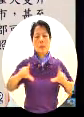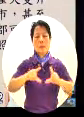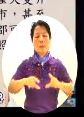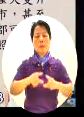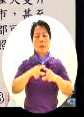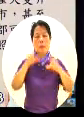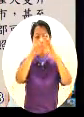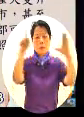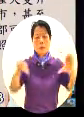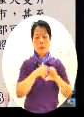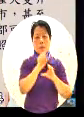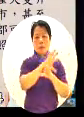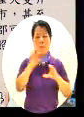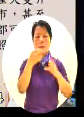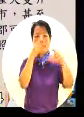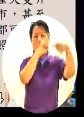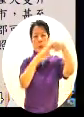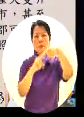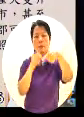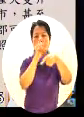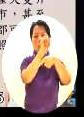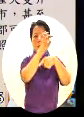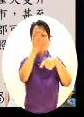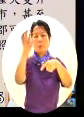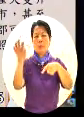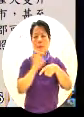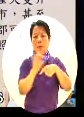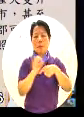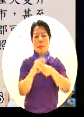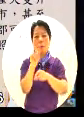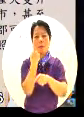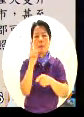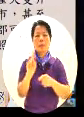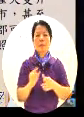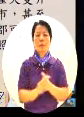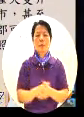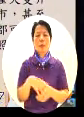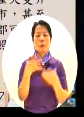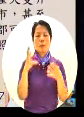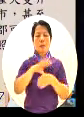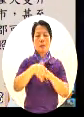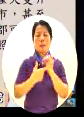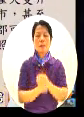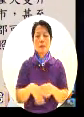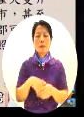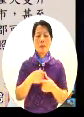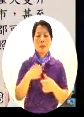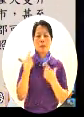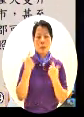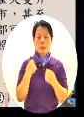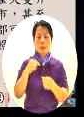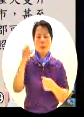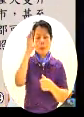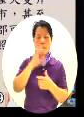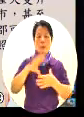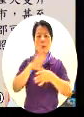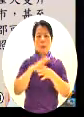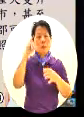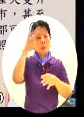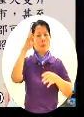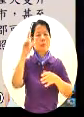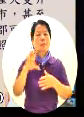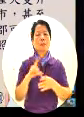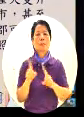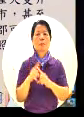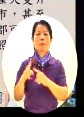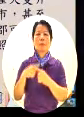来介绍黄色小鸭的由来哈。包括原创人后呼曼的简介哈，应该